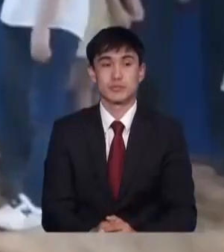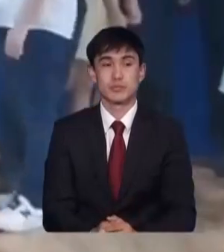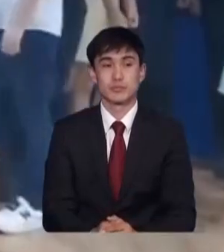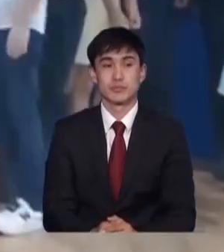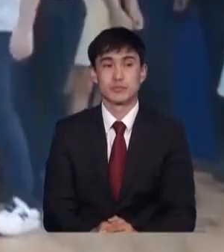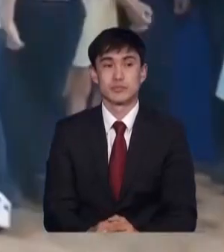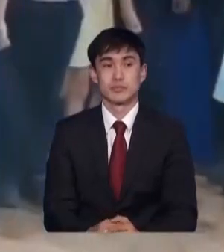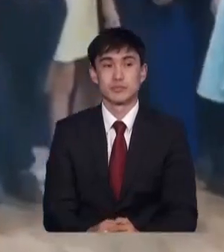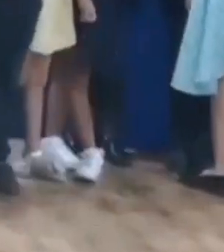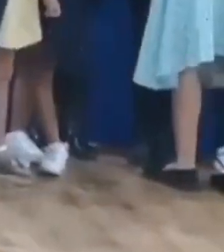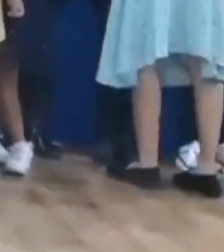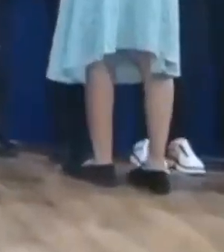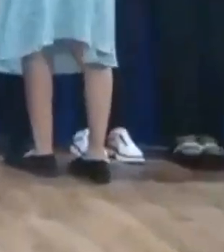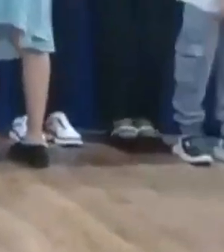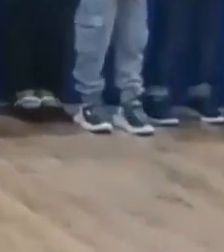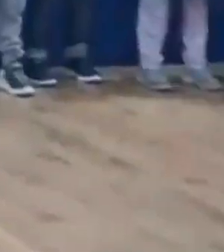материалам